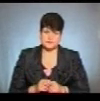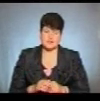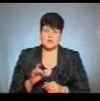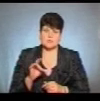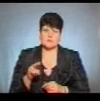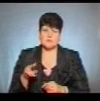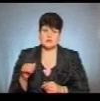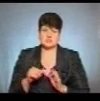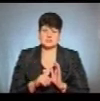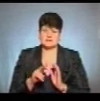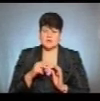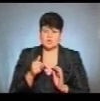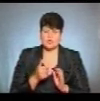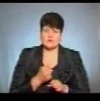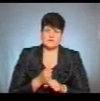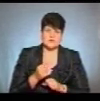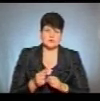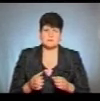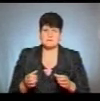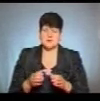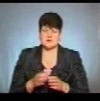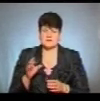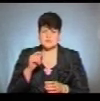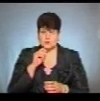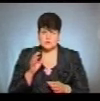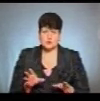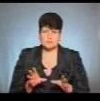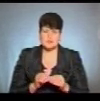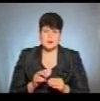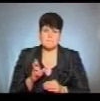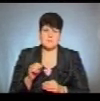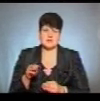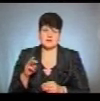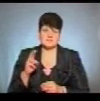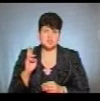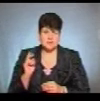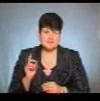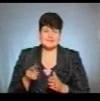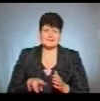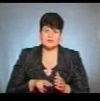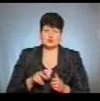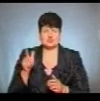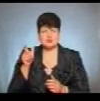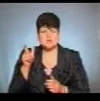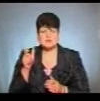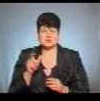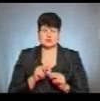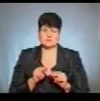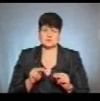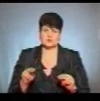62 роки, безпартійний, висунутий політичною партією «Всеукраїнське об'єднання «Батьківщина», директор Чортківського гуманітарно-педагогічного